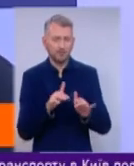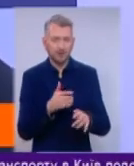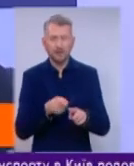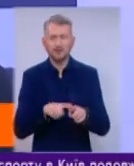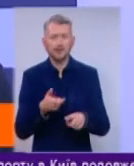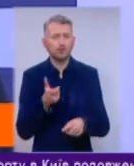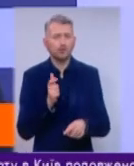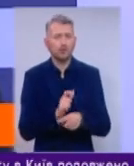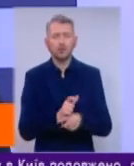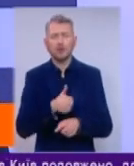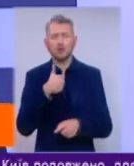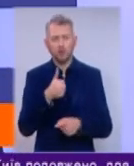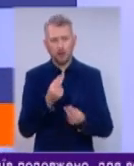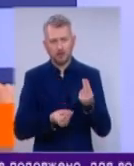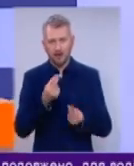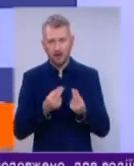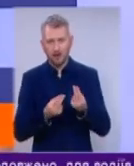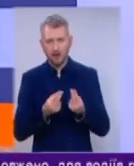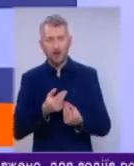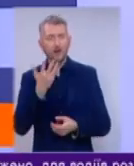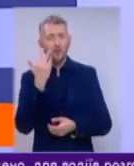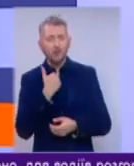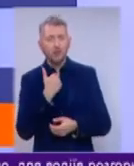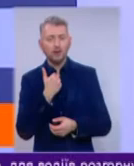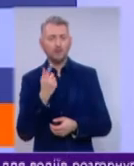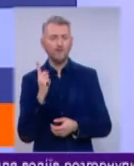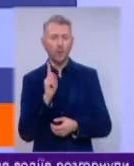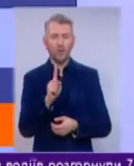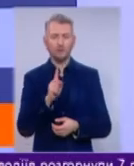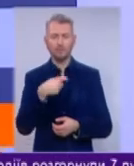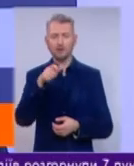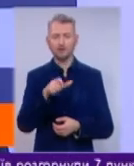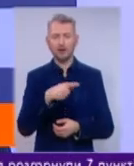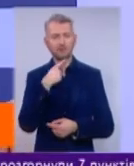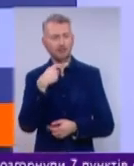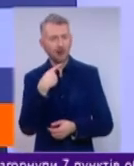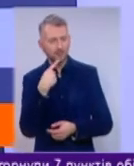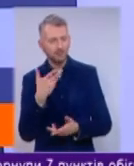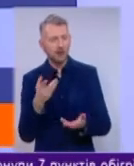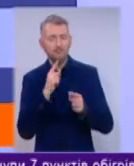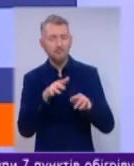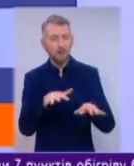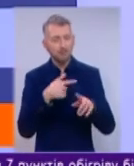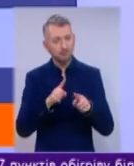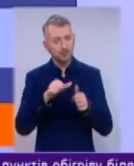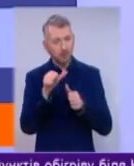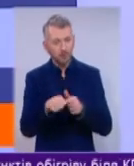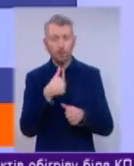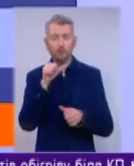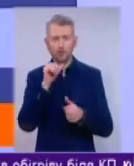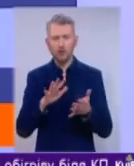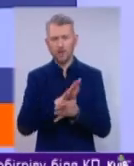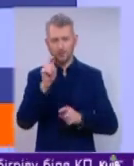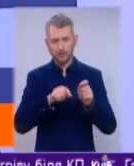дуже, дуже добра гра. Коли виходить президент і каже, парламент, це окремо. От вчора на прес-конференції